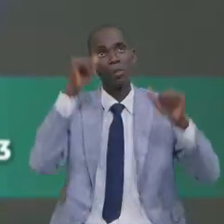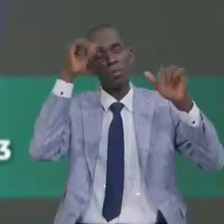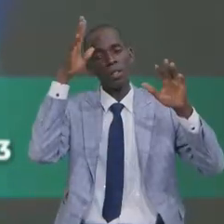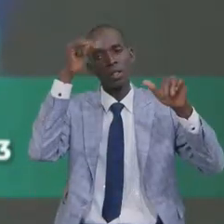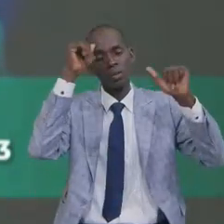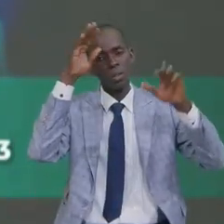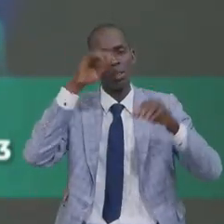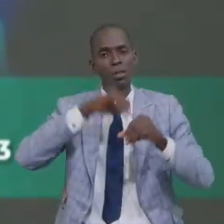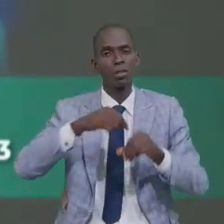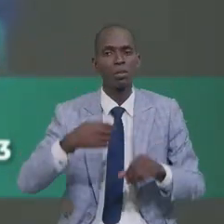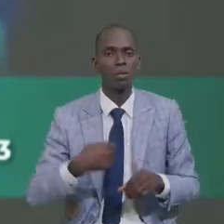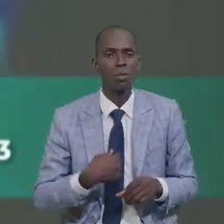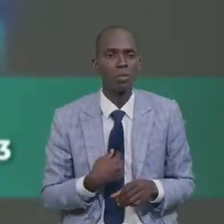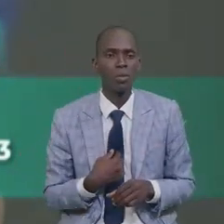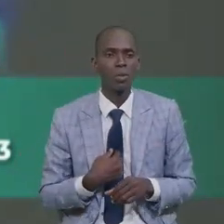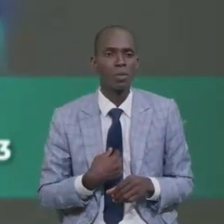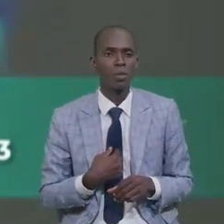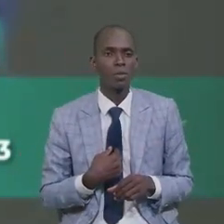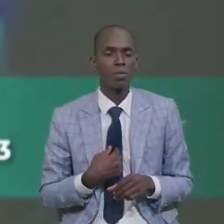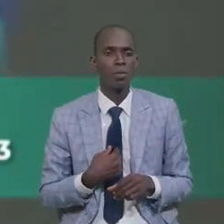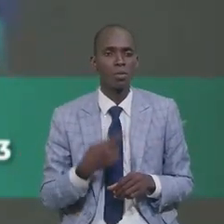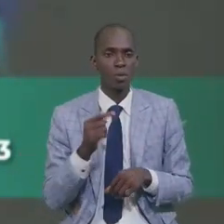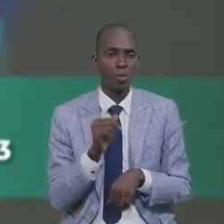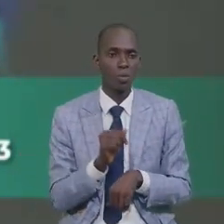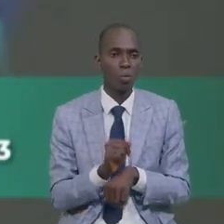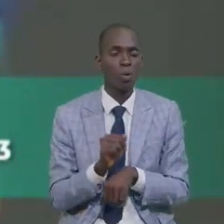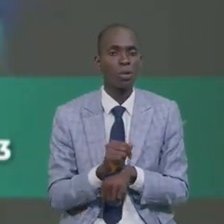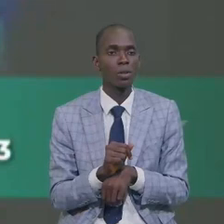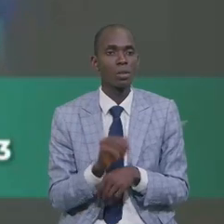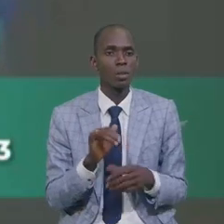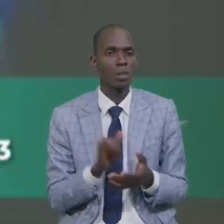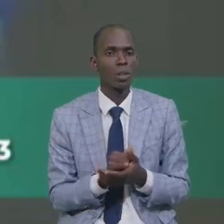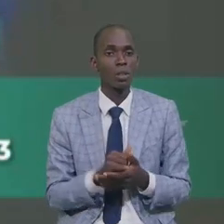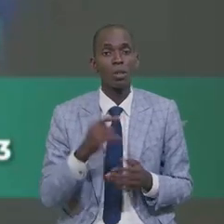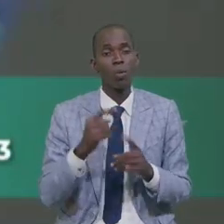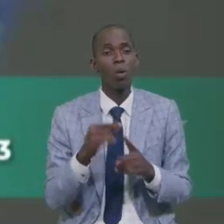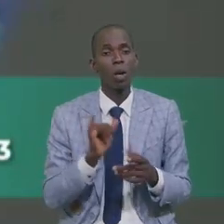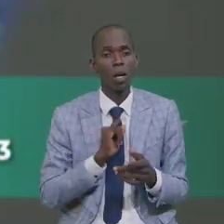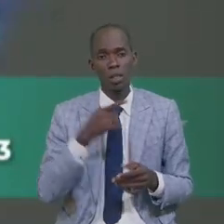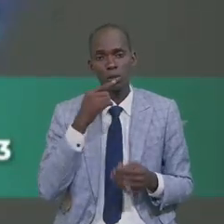que le Père est en moi? Les paroles que je vous dis,